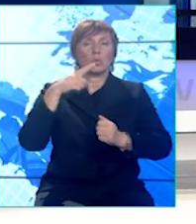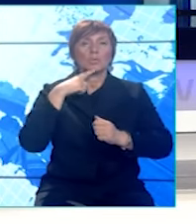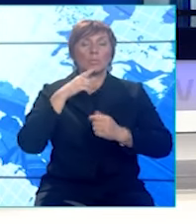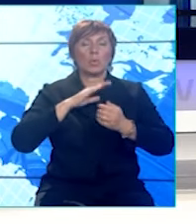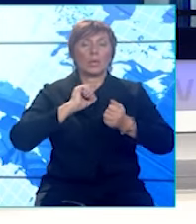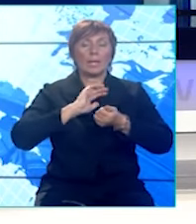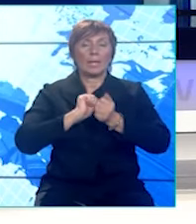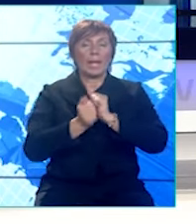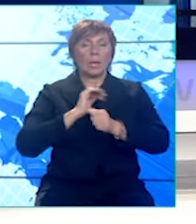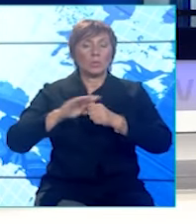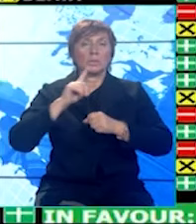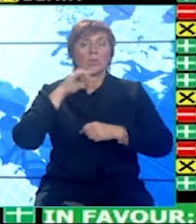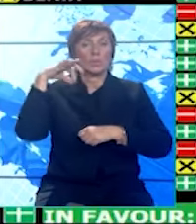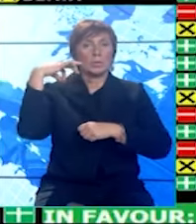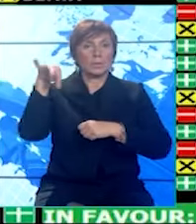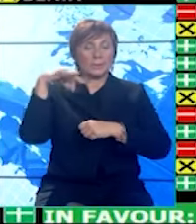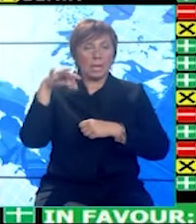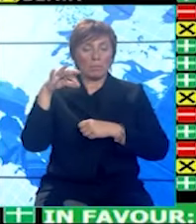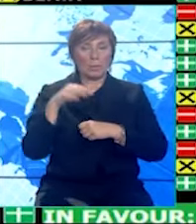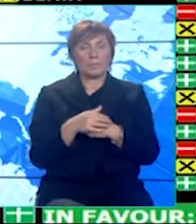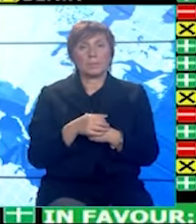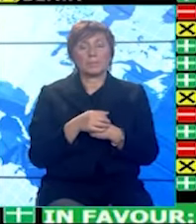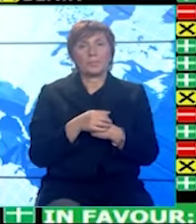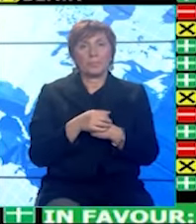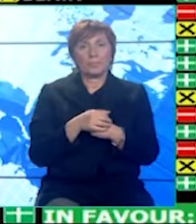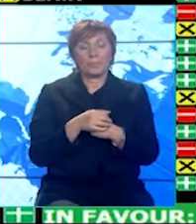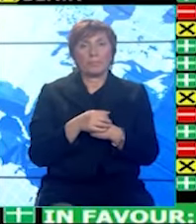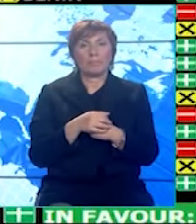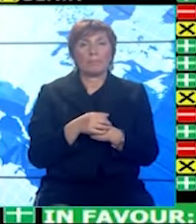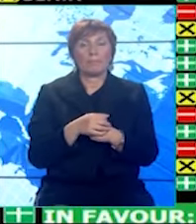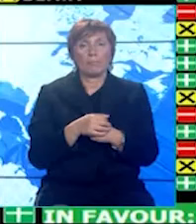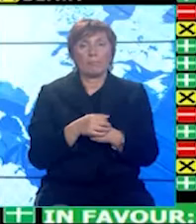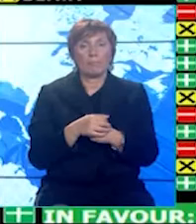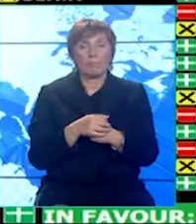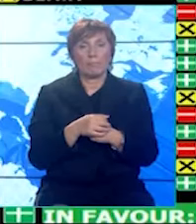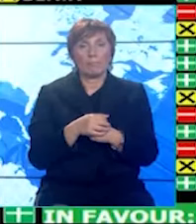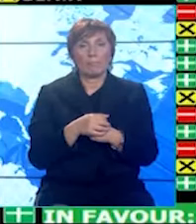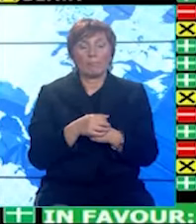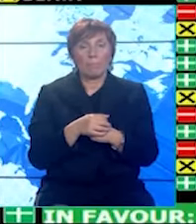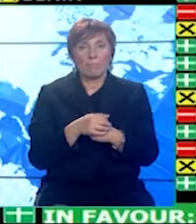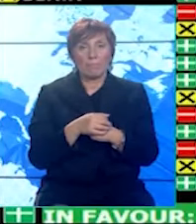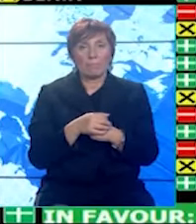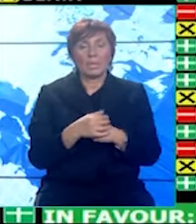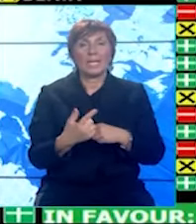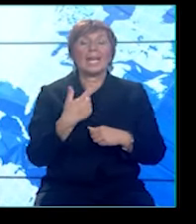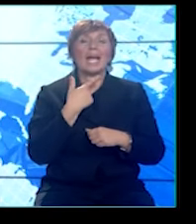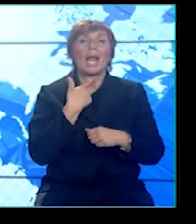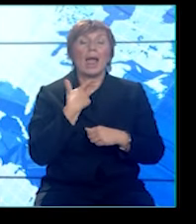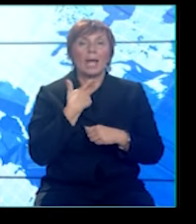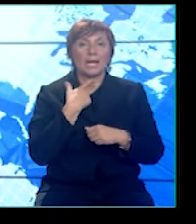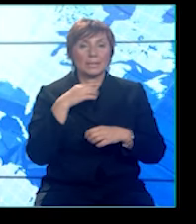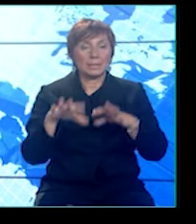genocidu u Srebrenici. The voting has been completed. Please lock the machine. Glasanje